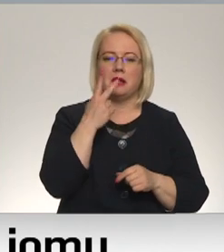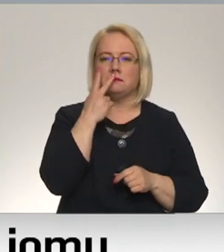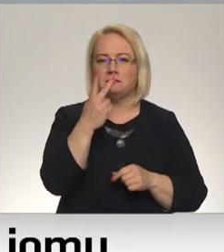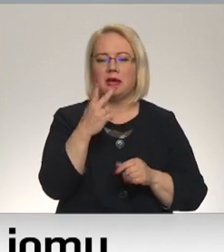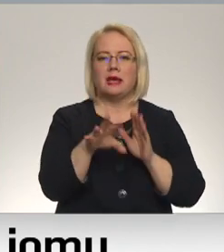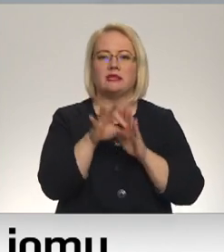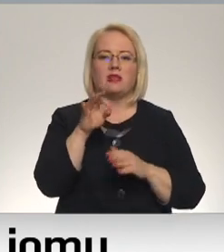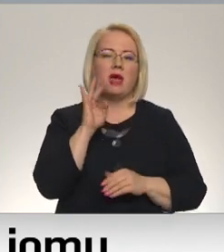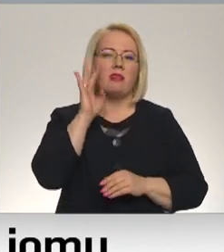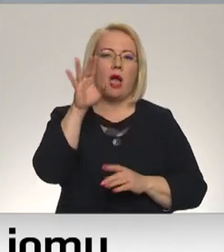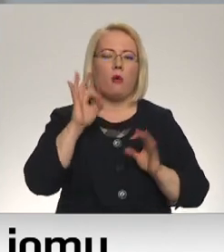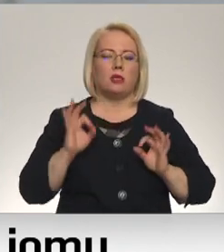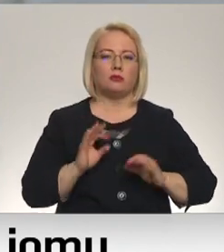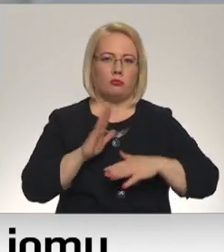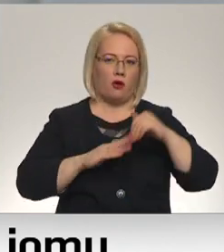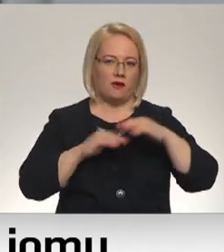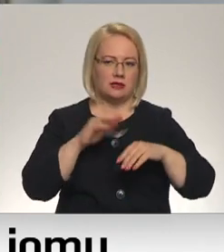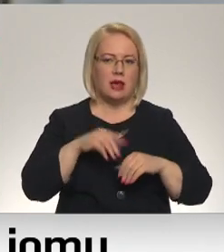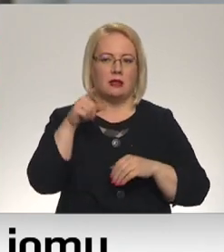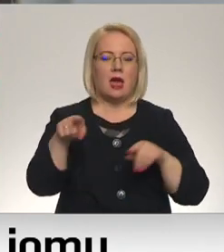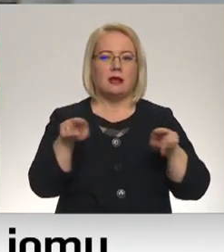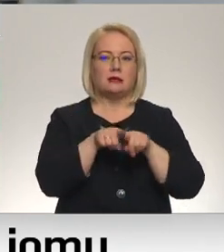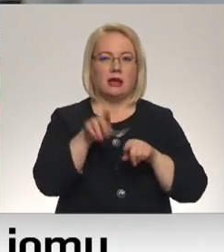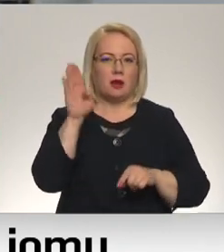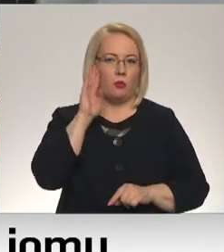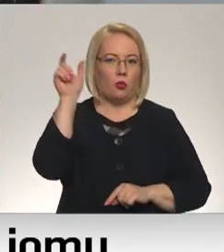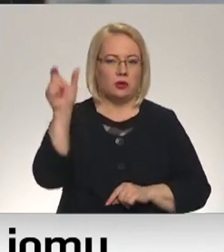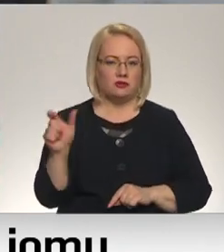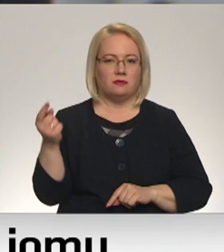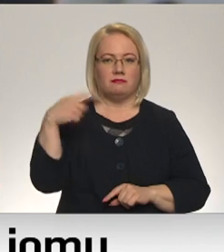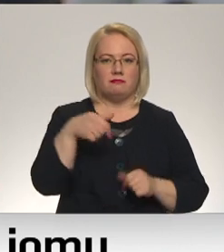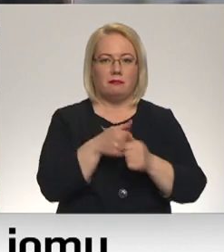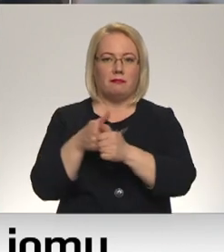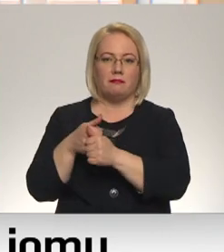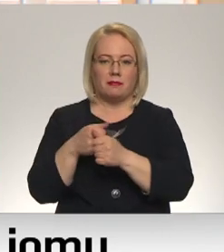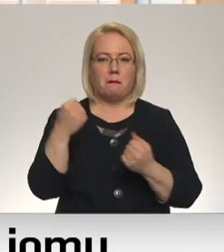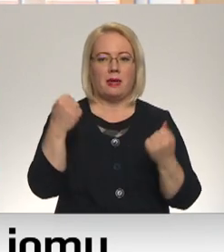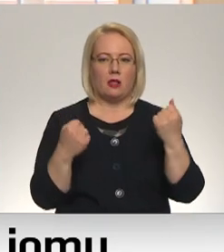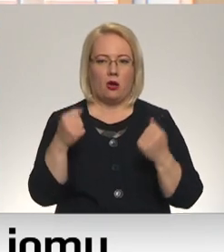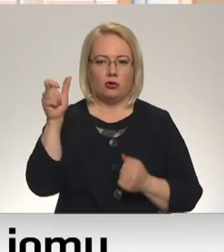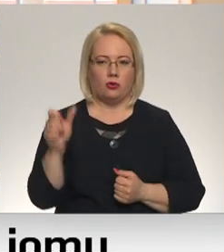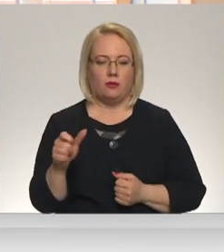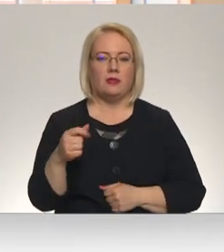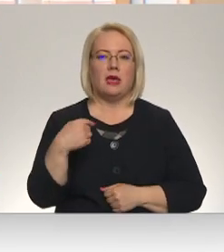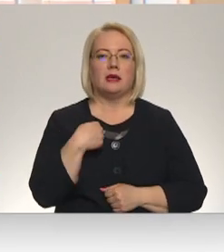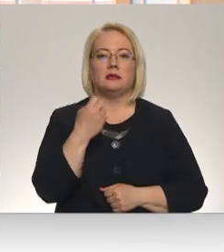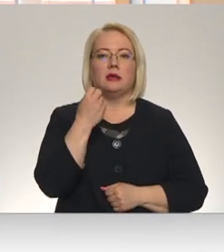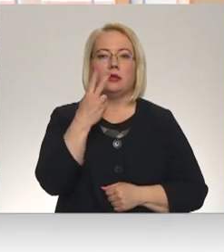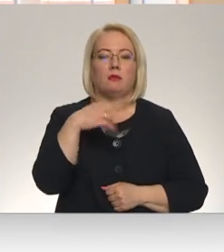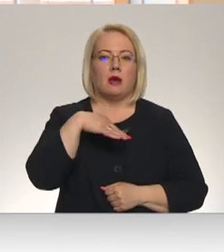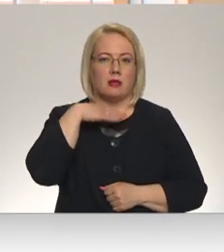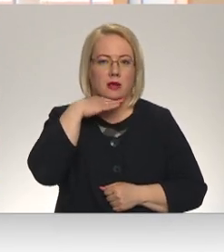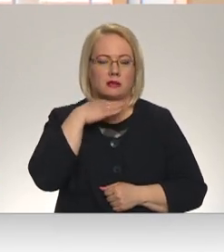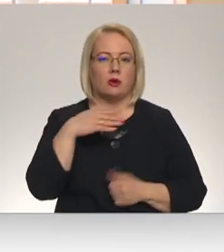izvēlētajā nākotnes profesijā. Tāds ir arī Reins, kurš šodien ieradies ēnot pilotu. Es jau eju 12. Klasē un